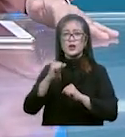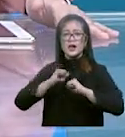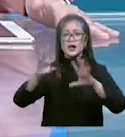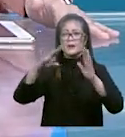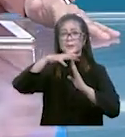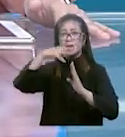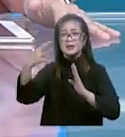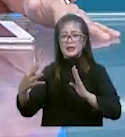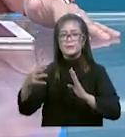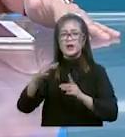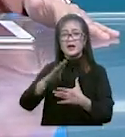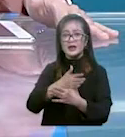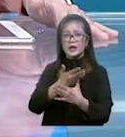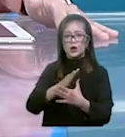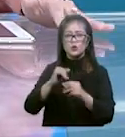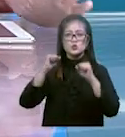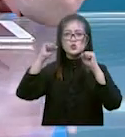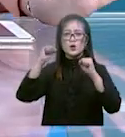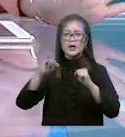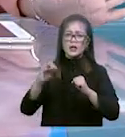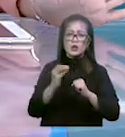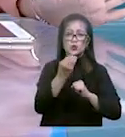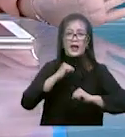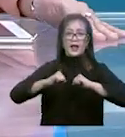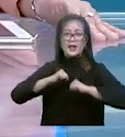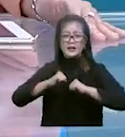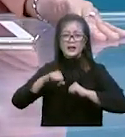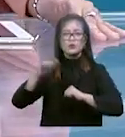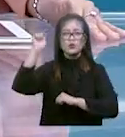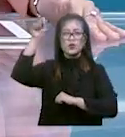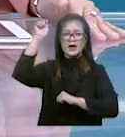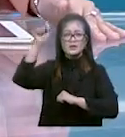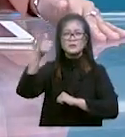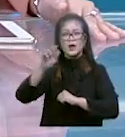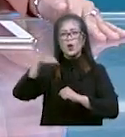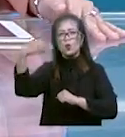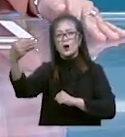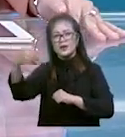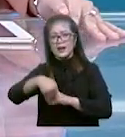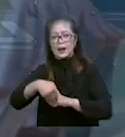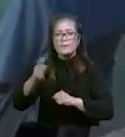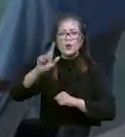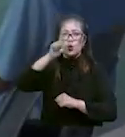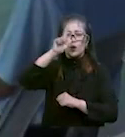digelar di Batam, Kepulauan Riau. Kejuaraan ini diikuti atlet bulu tangkis baik dari dalam dan luar negeri.